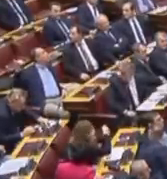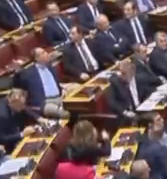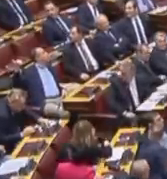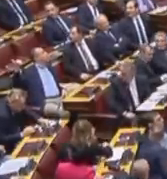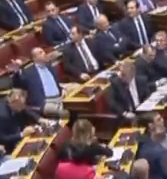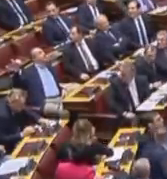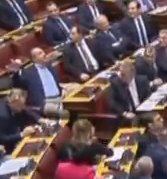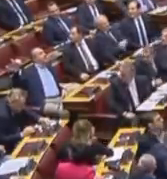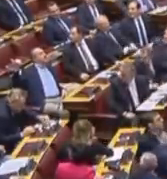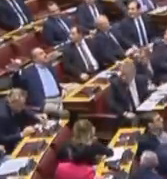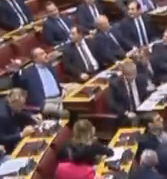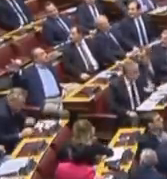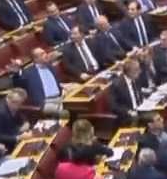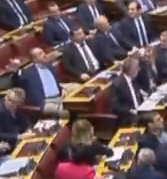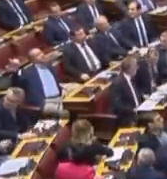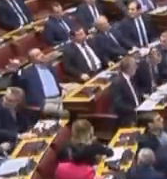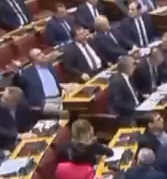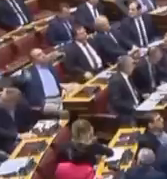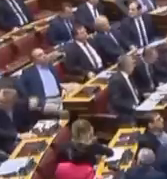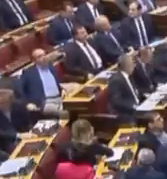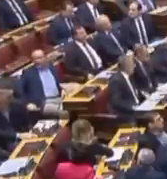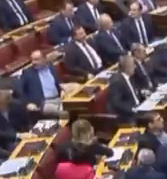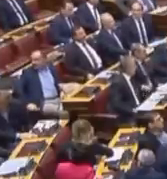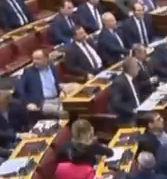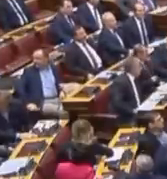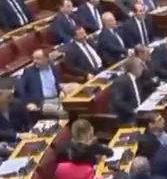Κύριε Καμένο, σας παρακαλώ.